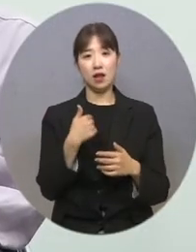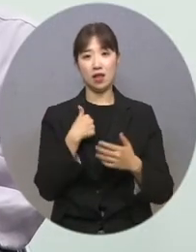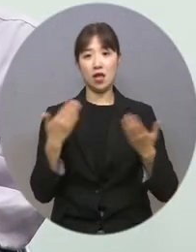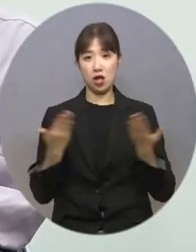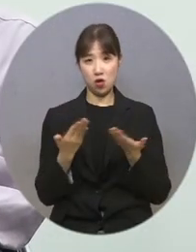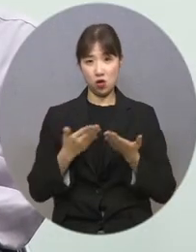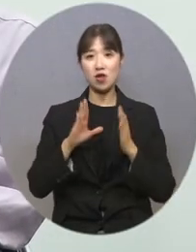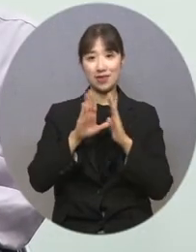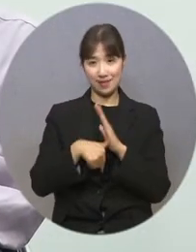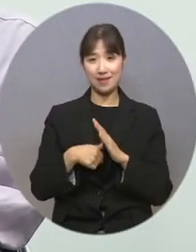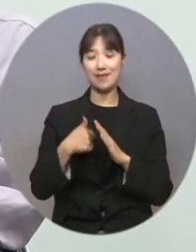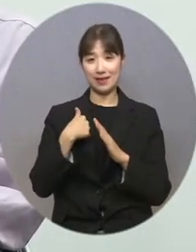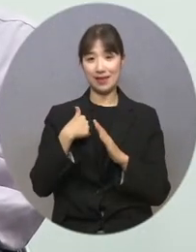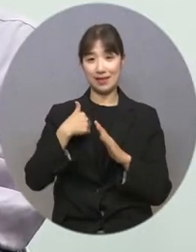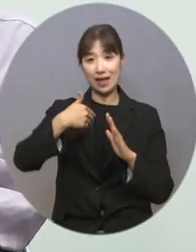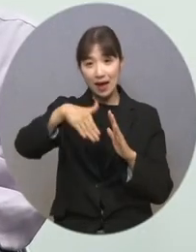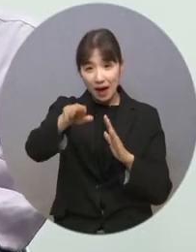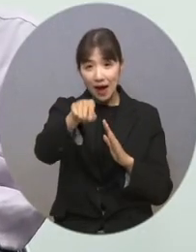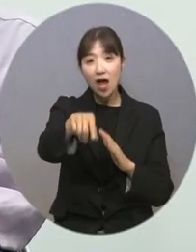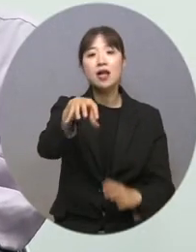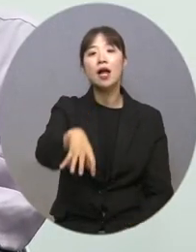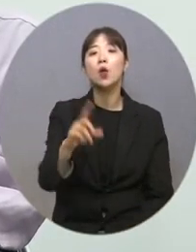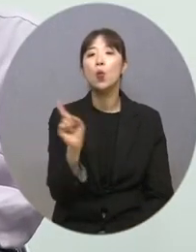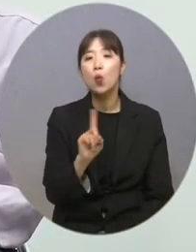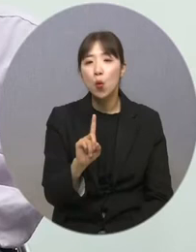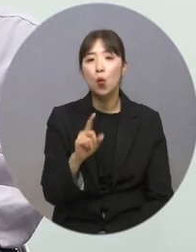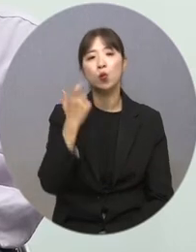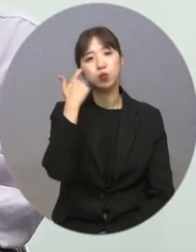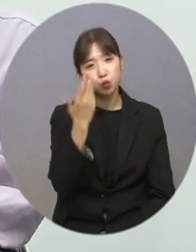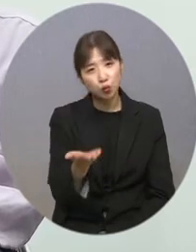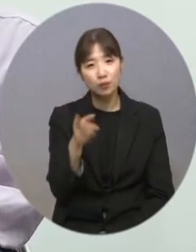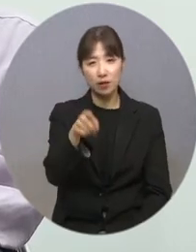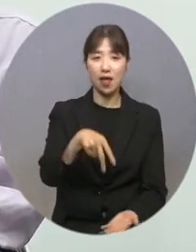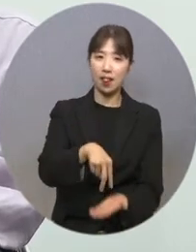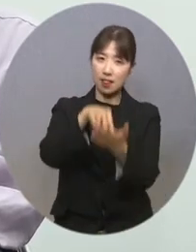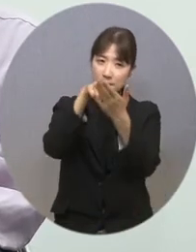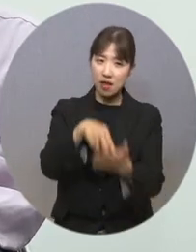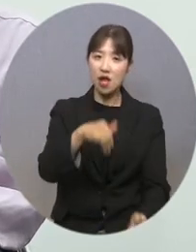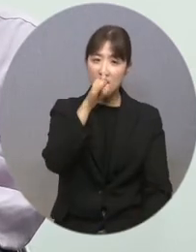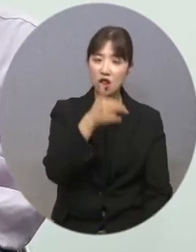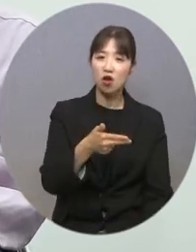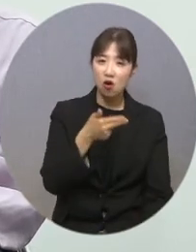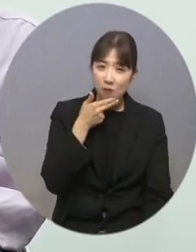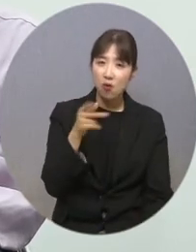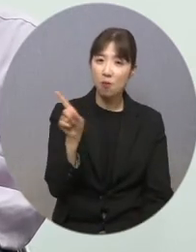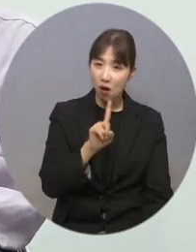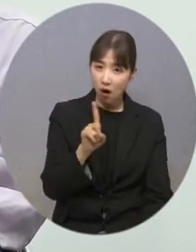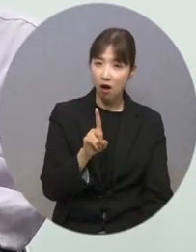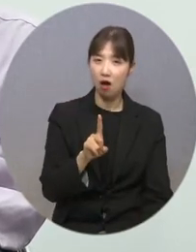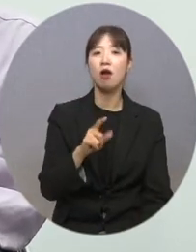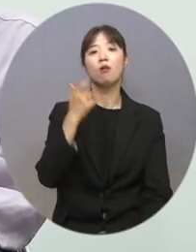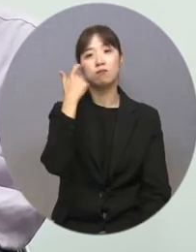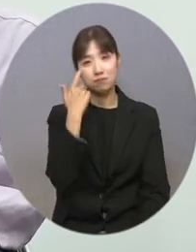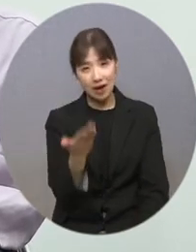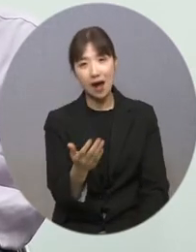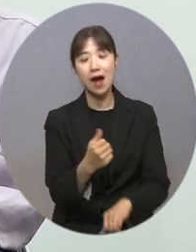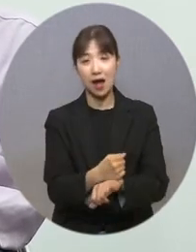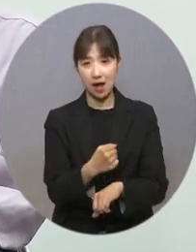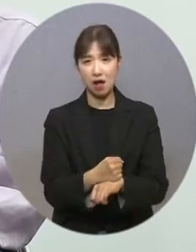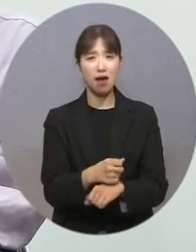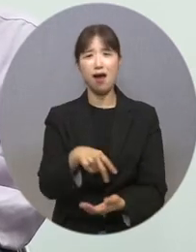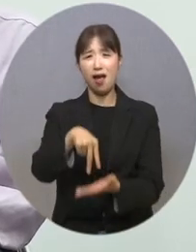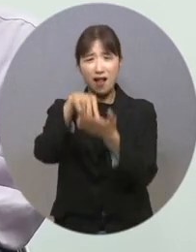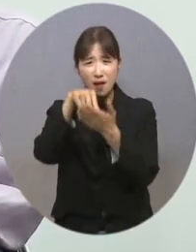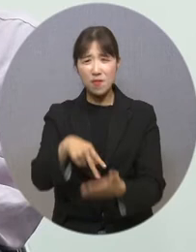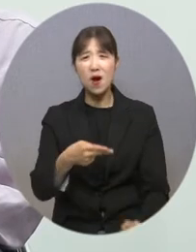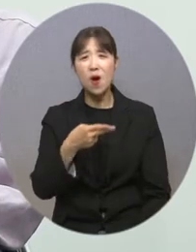때는 제가 삘이 창 솔의 물어보고 늘 거기 엘리베이터가 있는지 이런것도 파악을 해 놓고 없다